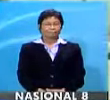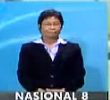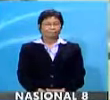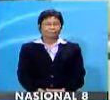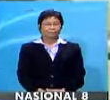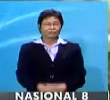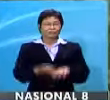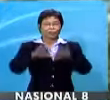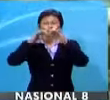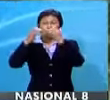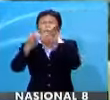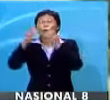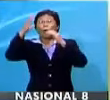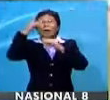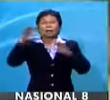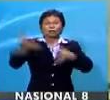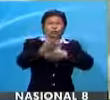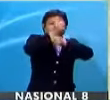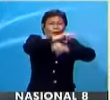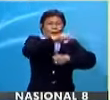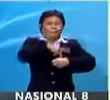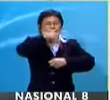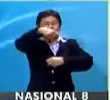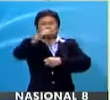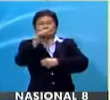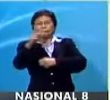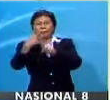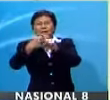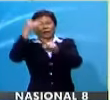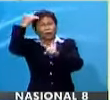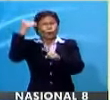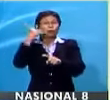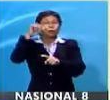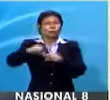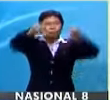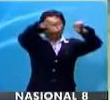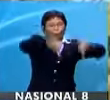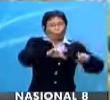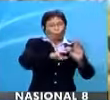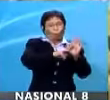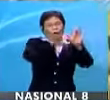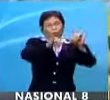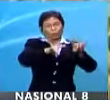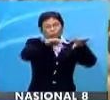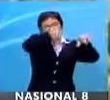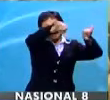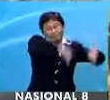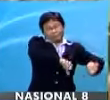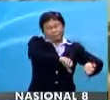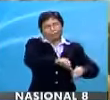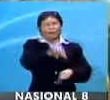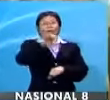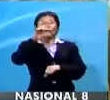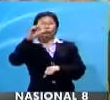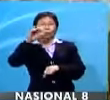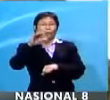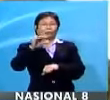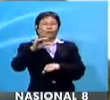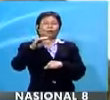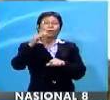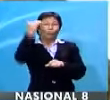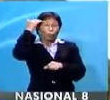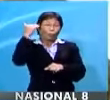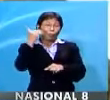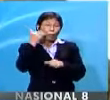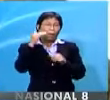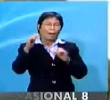dalam kategori lelaki pula juara milik Park Jong Wu dari Korea Selatan yang menewaskan wakil Australia Sam kuli Jong Wu bagaimanapun tewas kepada kuli